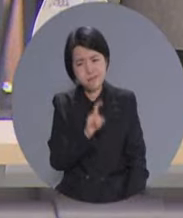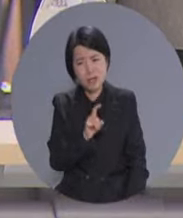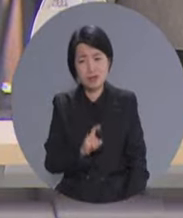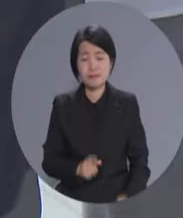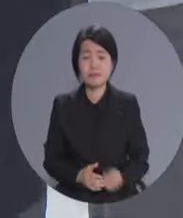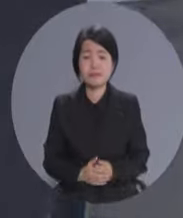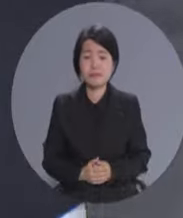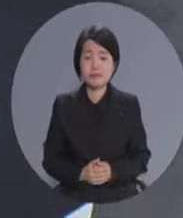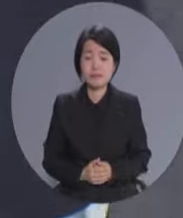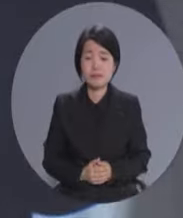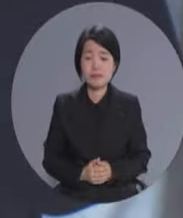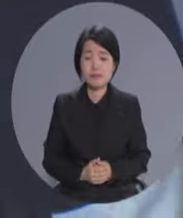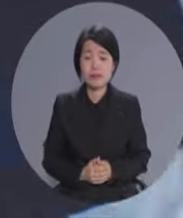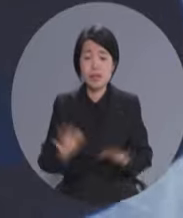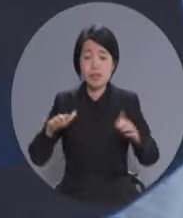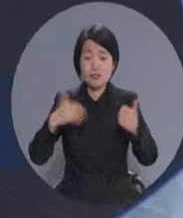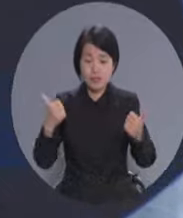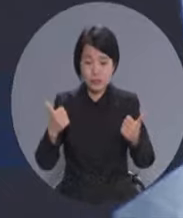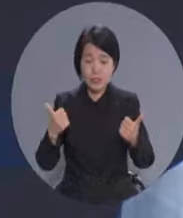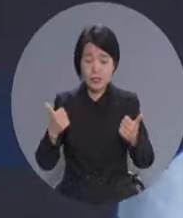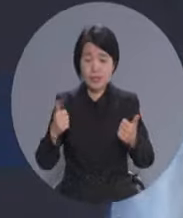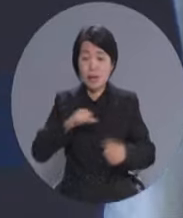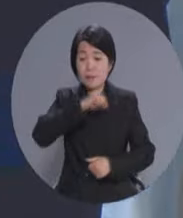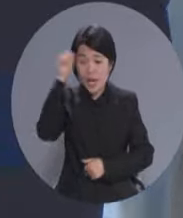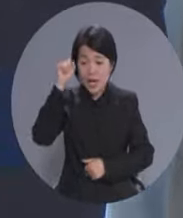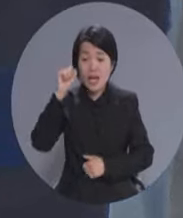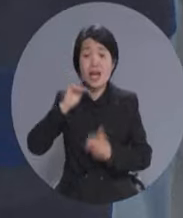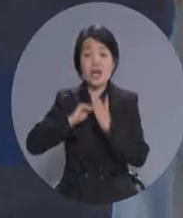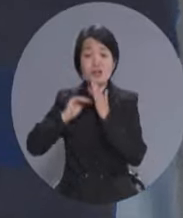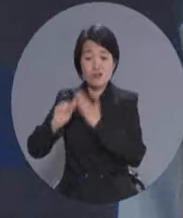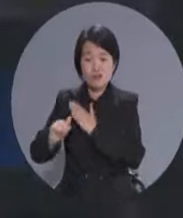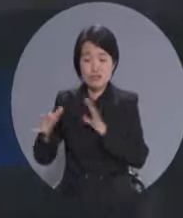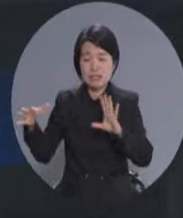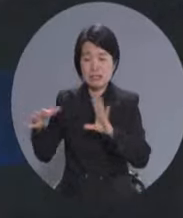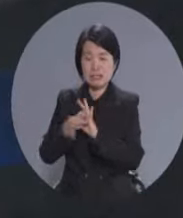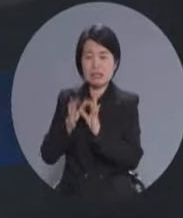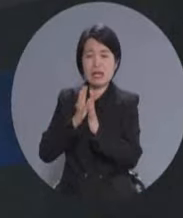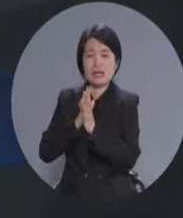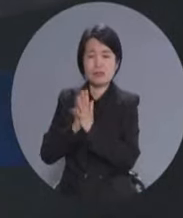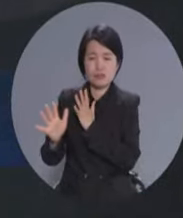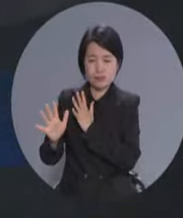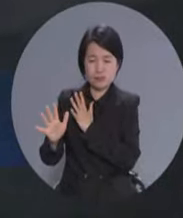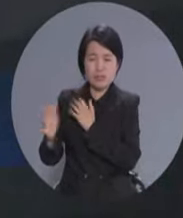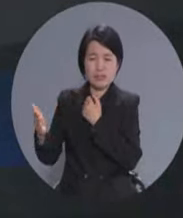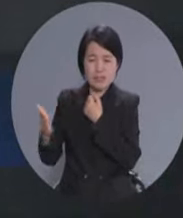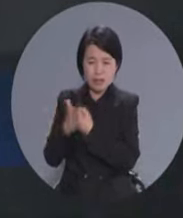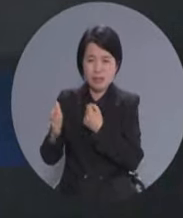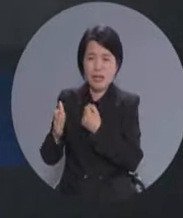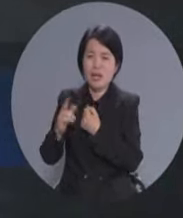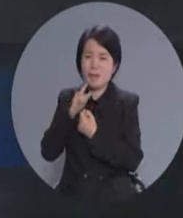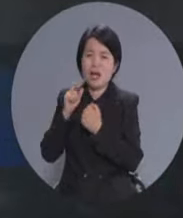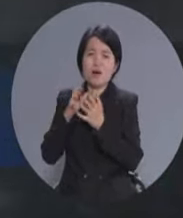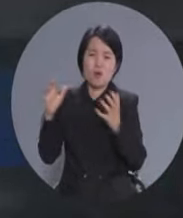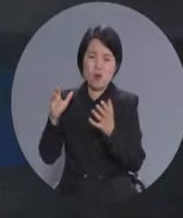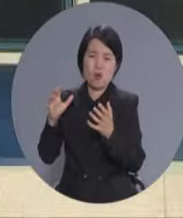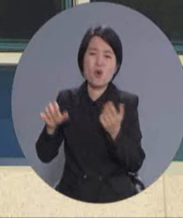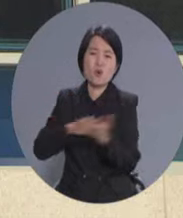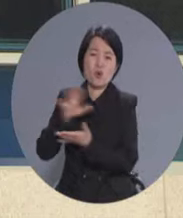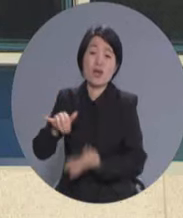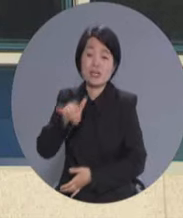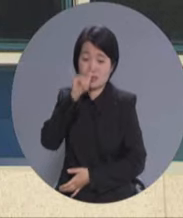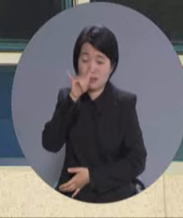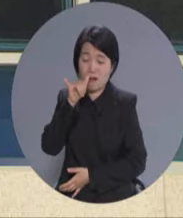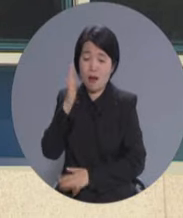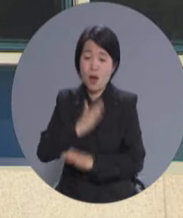있습니다 항상 국회의원들이 지역위원장이 돼서 줄세우기를 하니까 문제가 되는 거는 사실인데